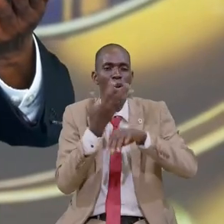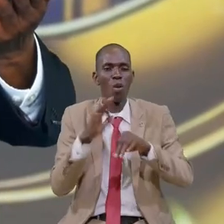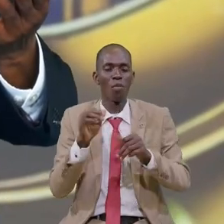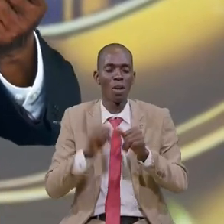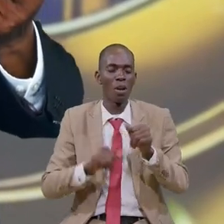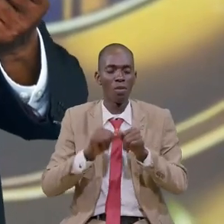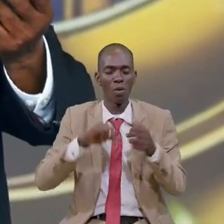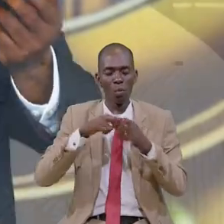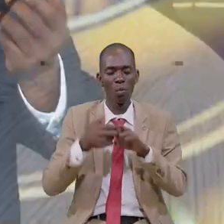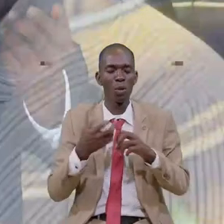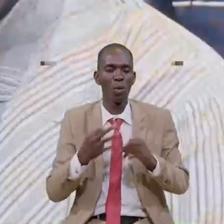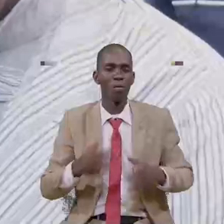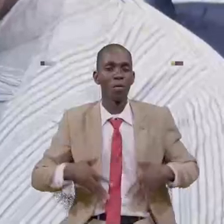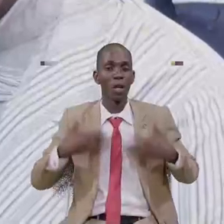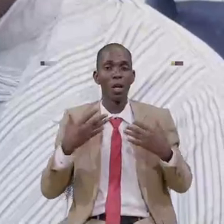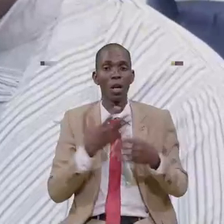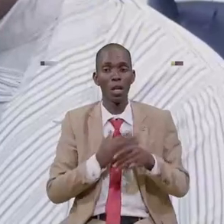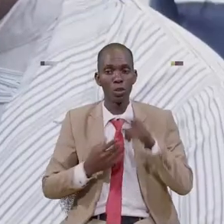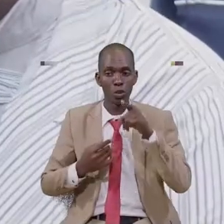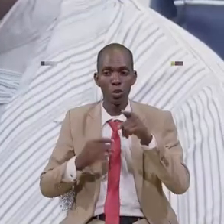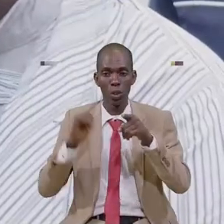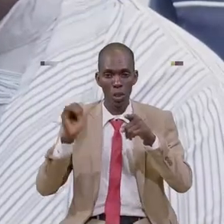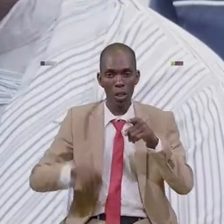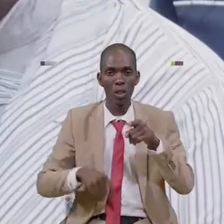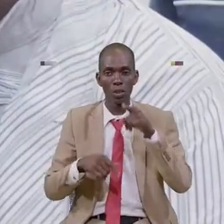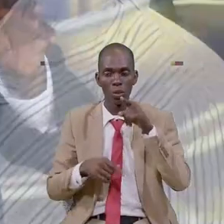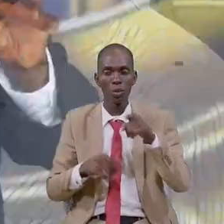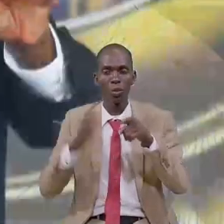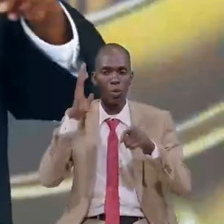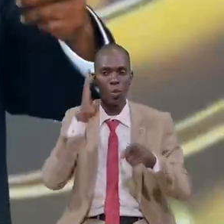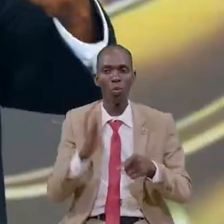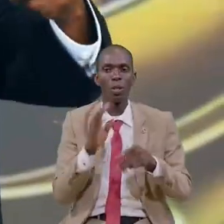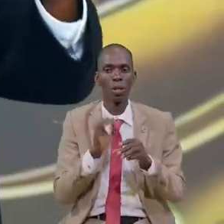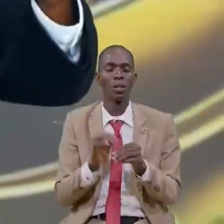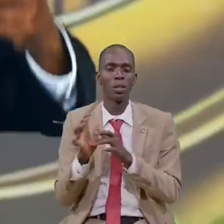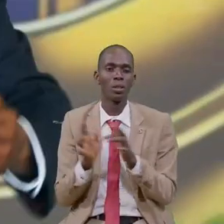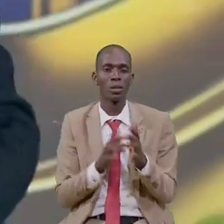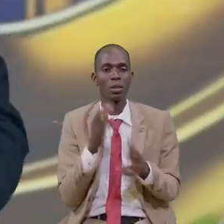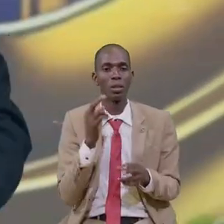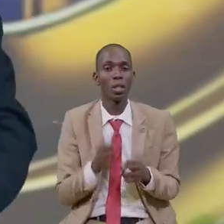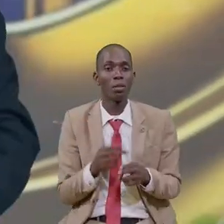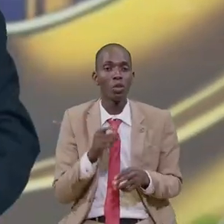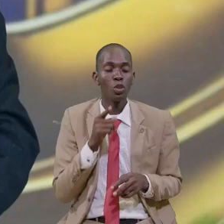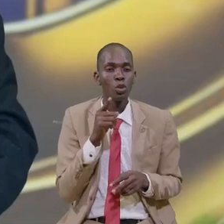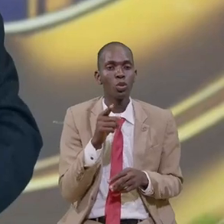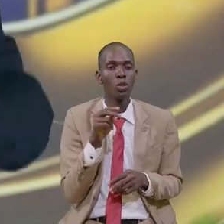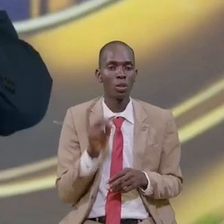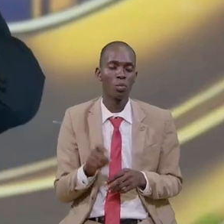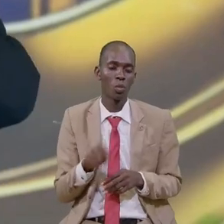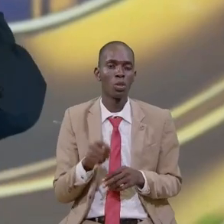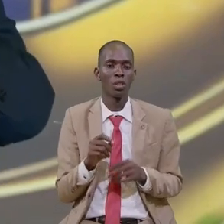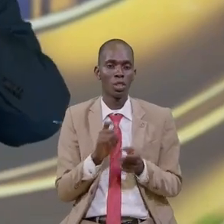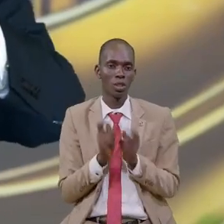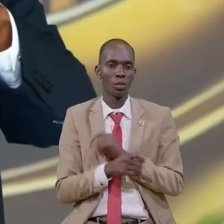aussi, tu peux. J'ai dit, toi aussi, tu le feras. Vous savez, il faut changer ton état